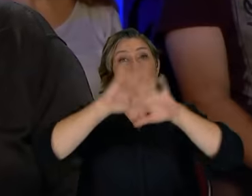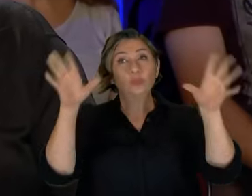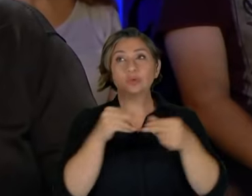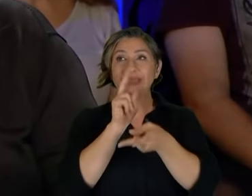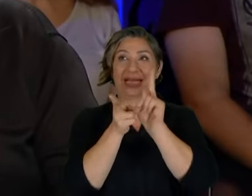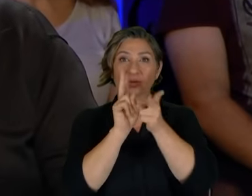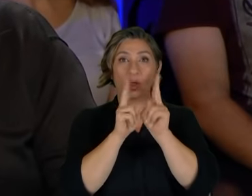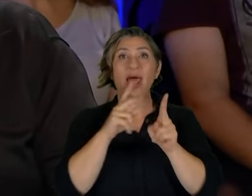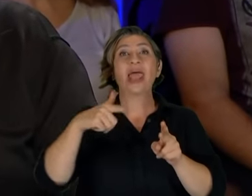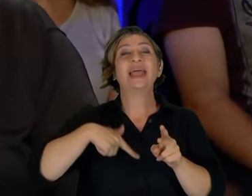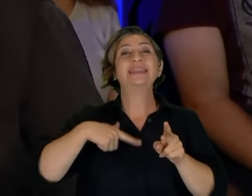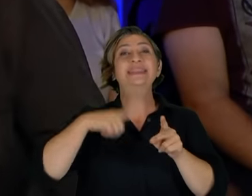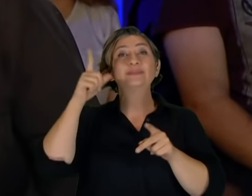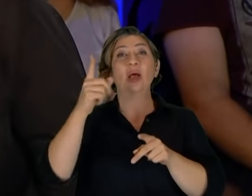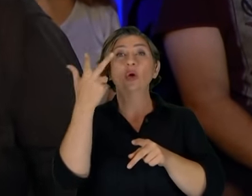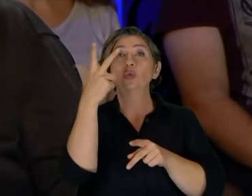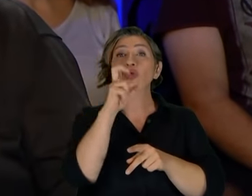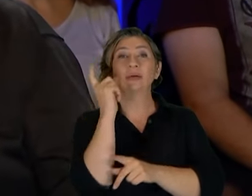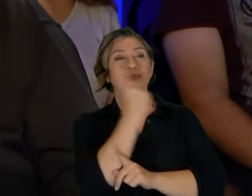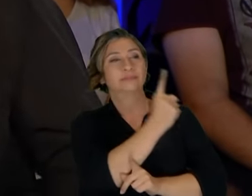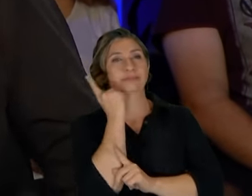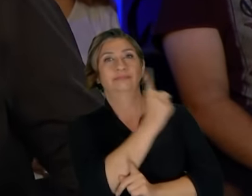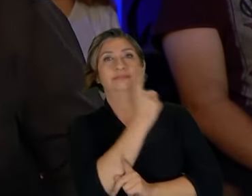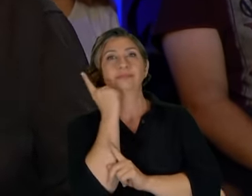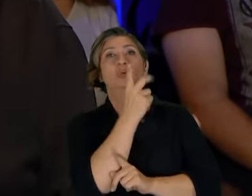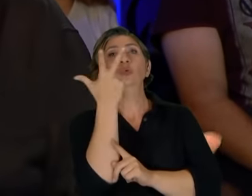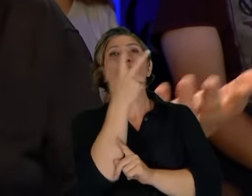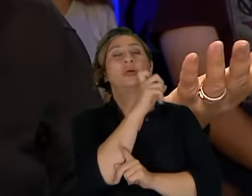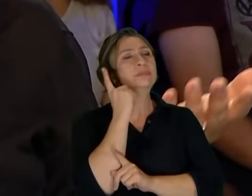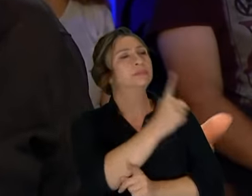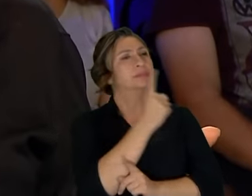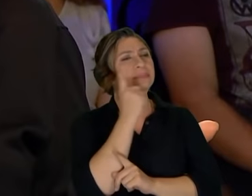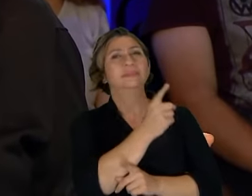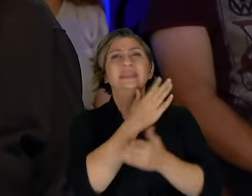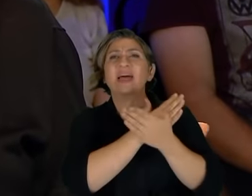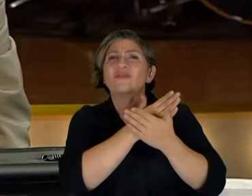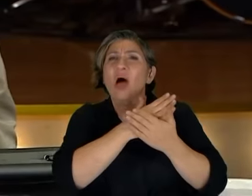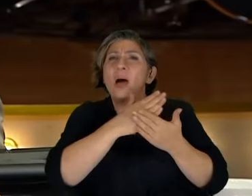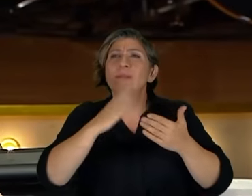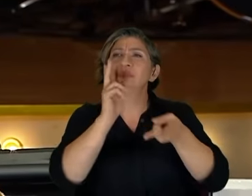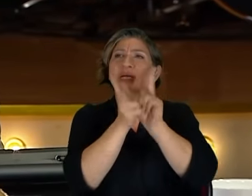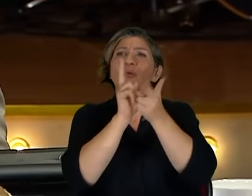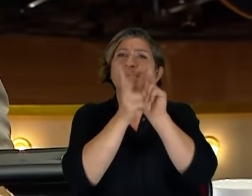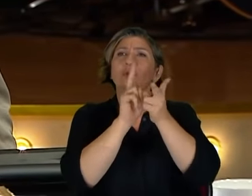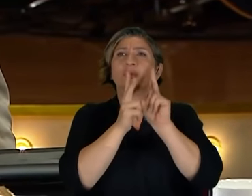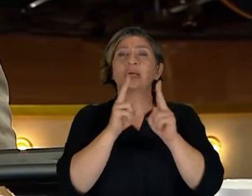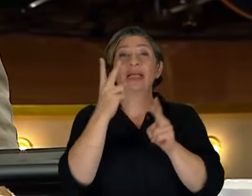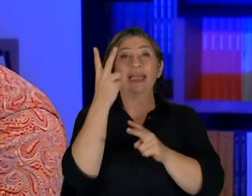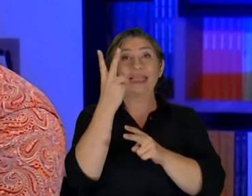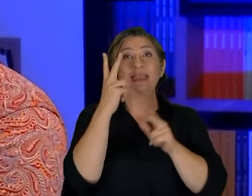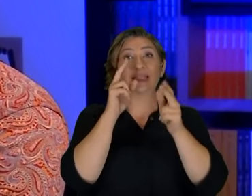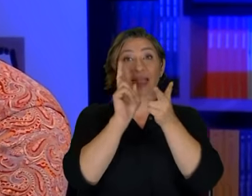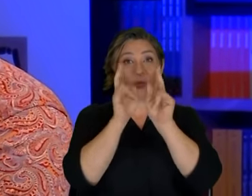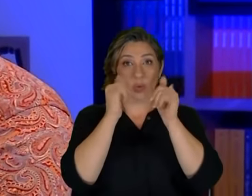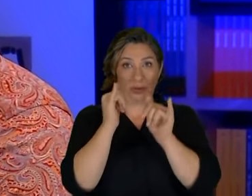tiyatrolar İzmir'e 3 ay giderdik. 3 evet. ay devamlı oynardık. Evet. Biliyor musun? Nasıl? 2